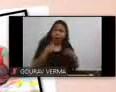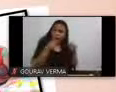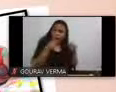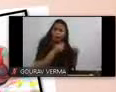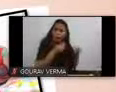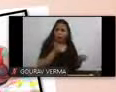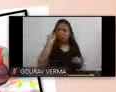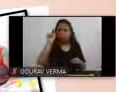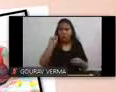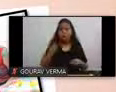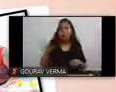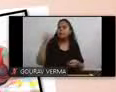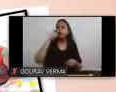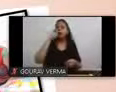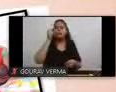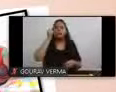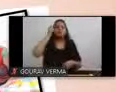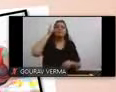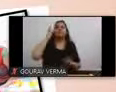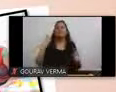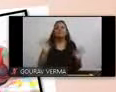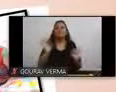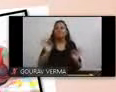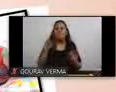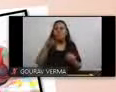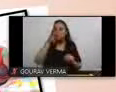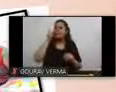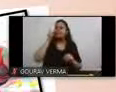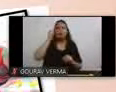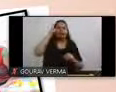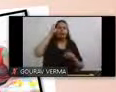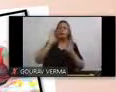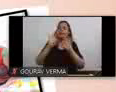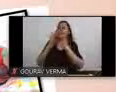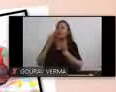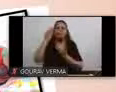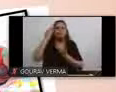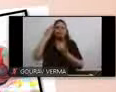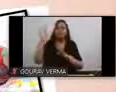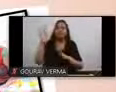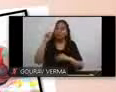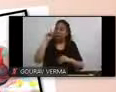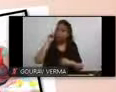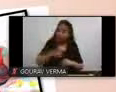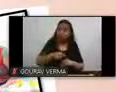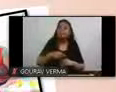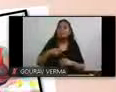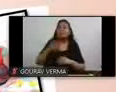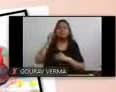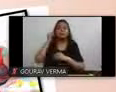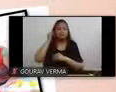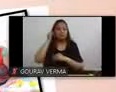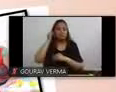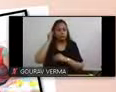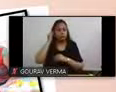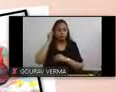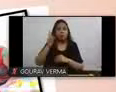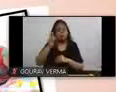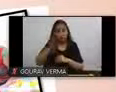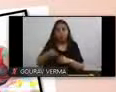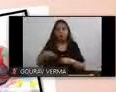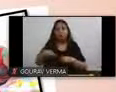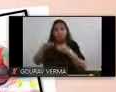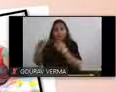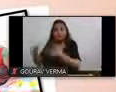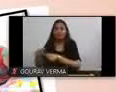नहीं करेगा. सो दैट इज वाई जस्ट सेइंग गिव देम सेंसरी रिच एक्सपीरियंसेस और मल्टी सेंसरी एक्सपीरियंस इज